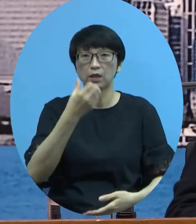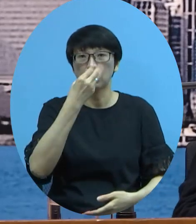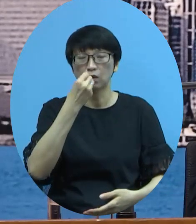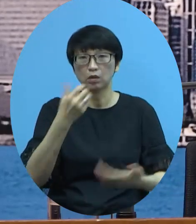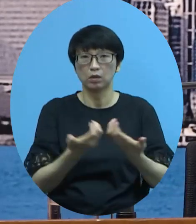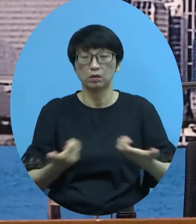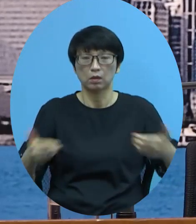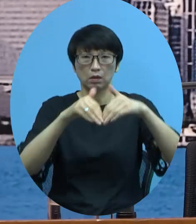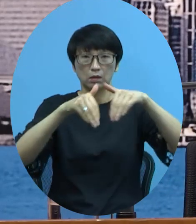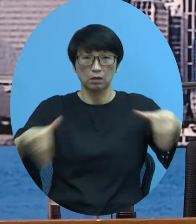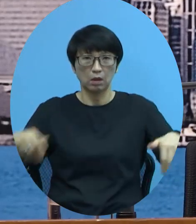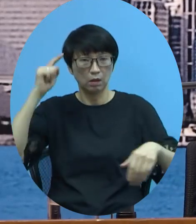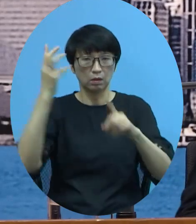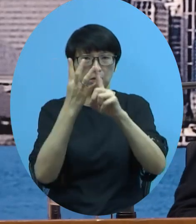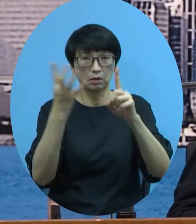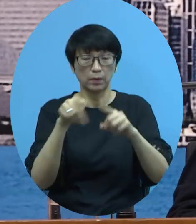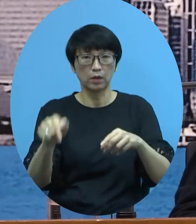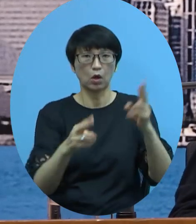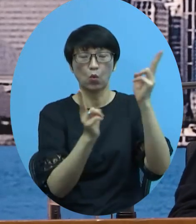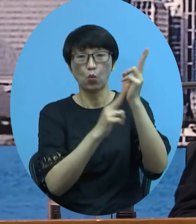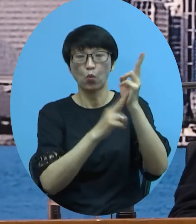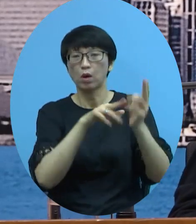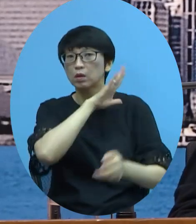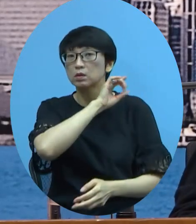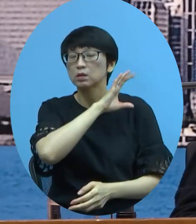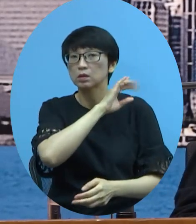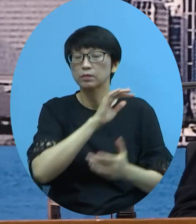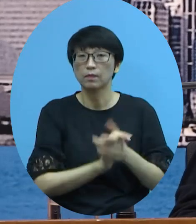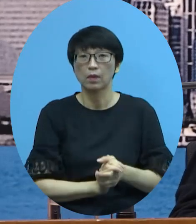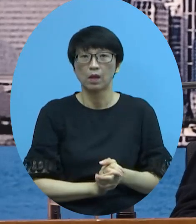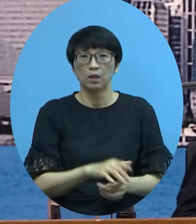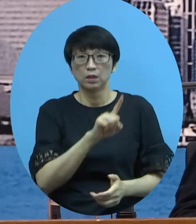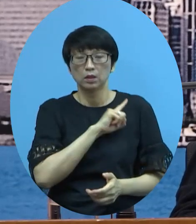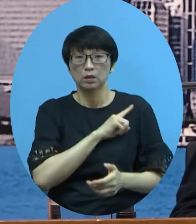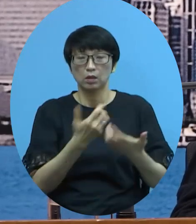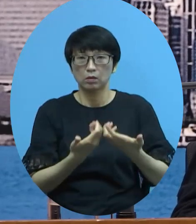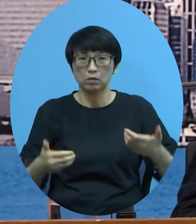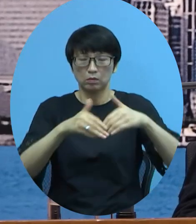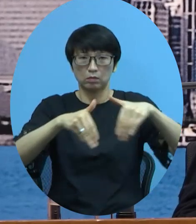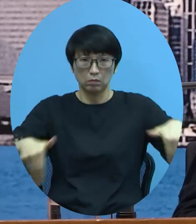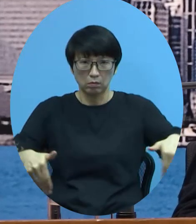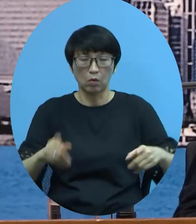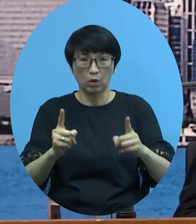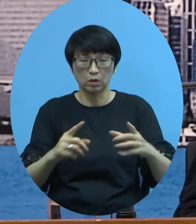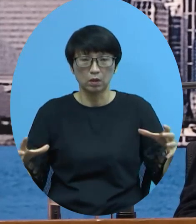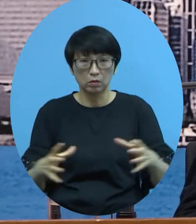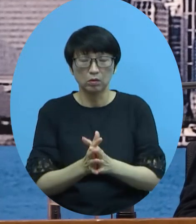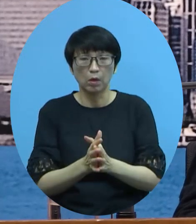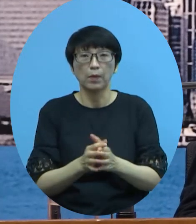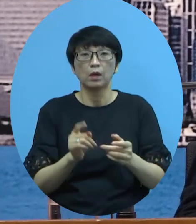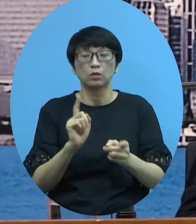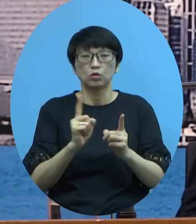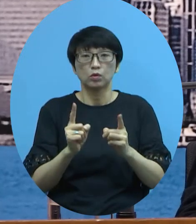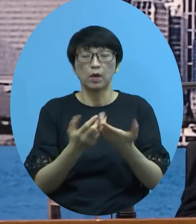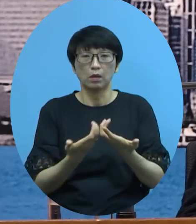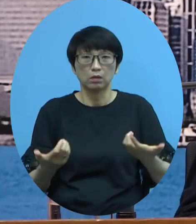離咗14日嘅，但係佢就喺旺角一間酒店度自我隔離，唔知係咪自我隔離啦，集中隔離咗14日，咁就想睇下你哋會唔會有多少